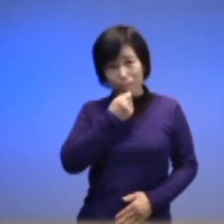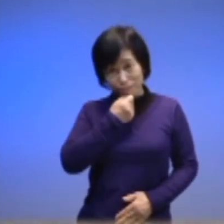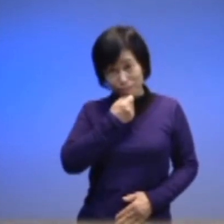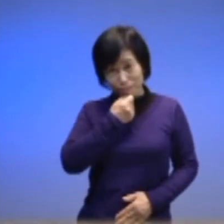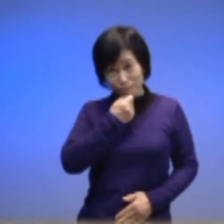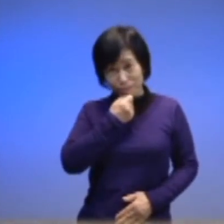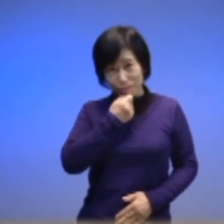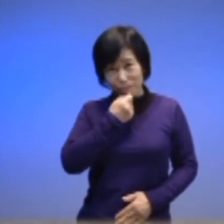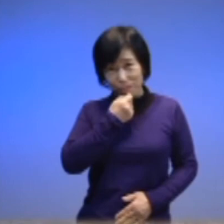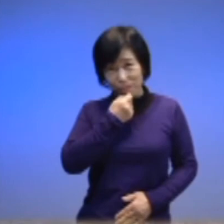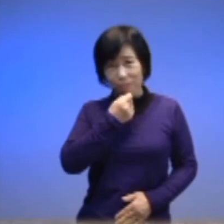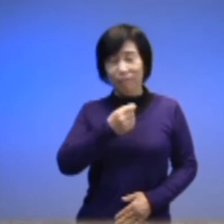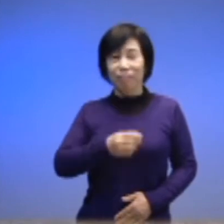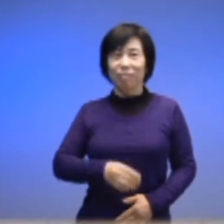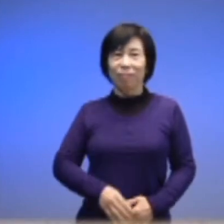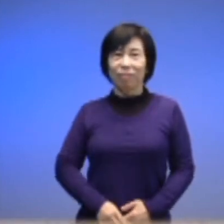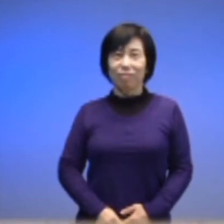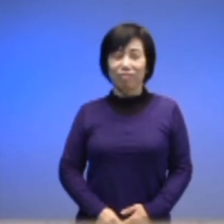みに。